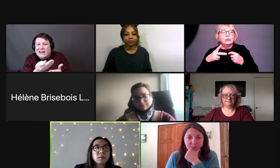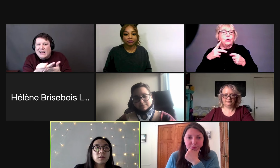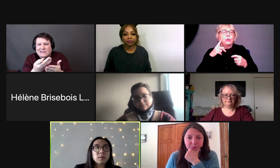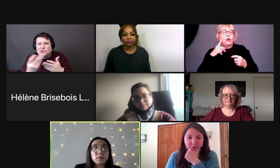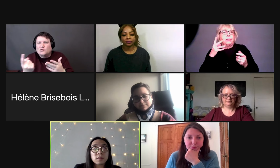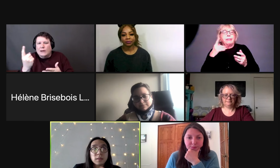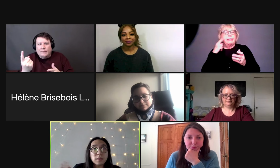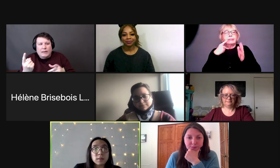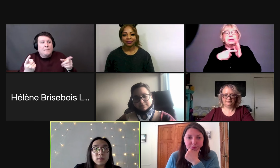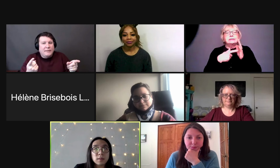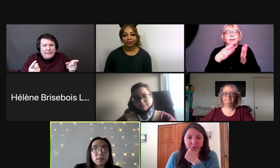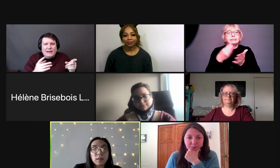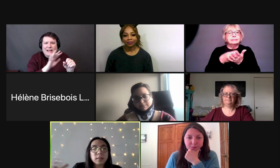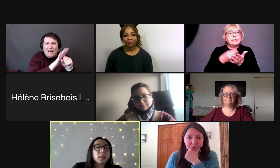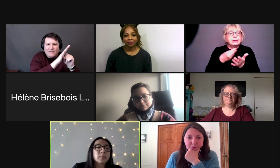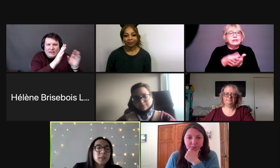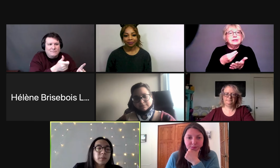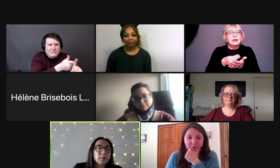souvent